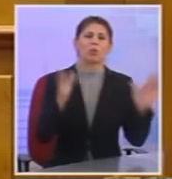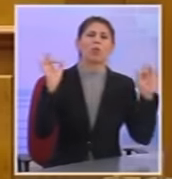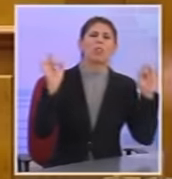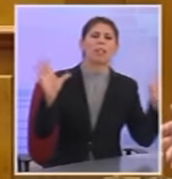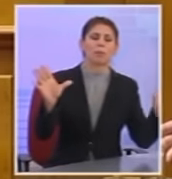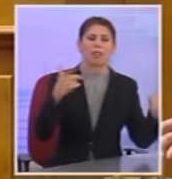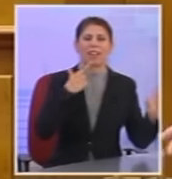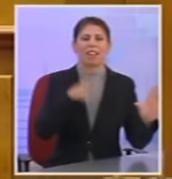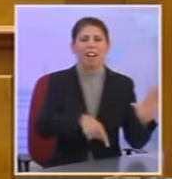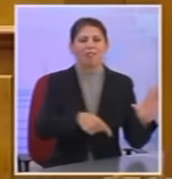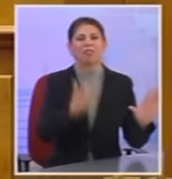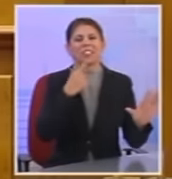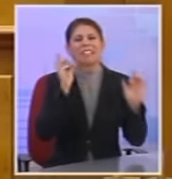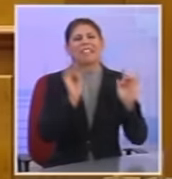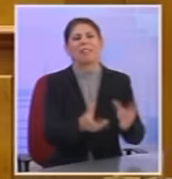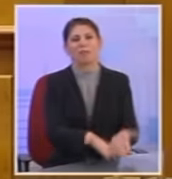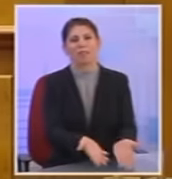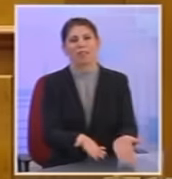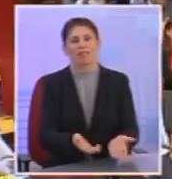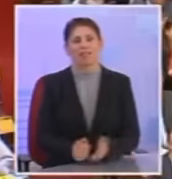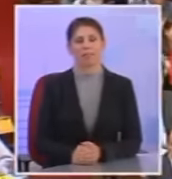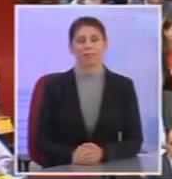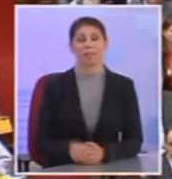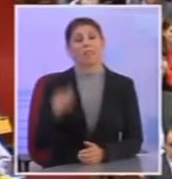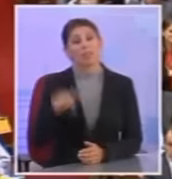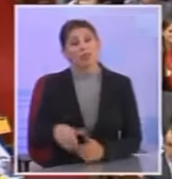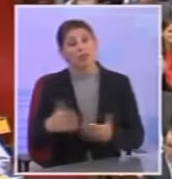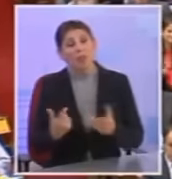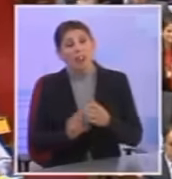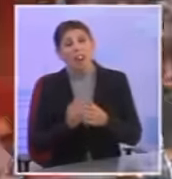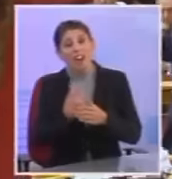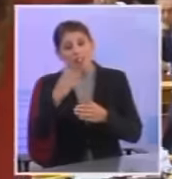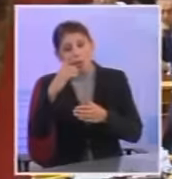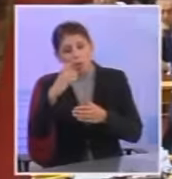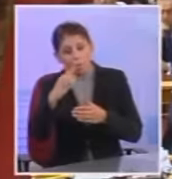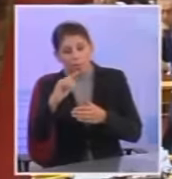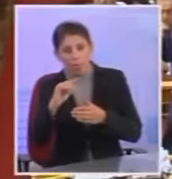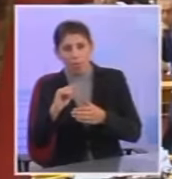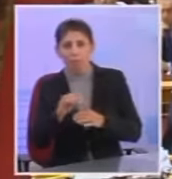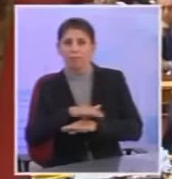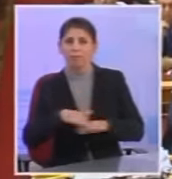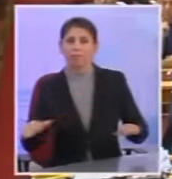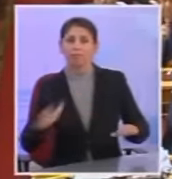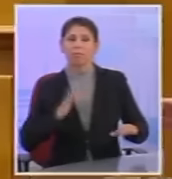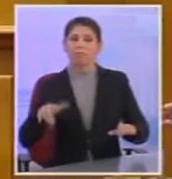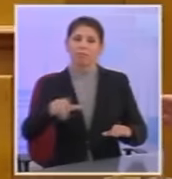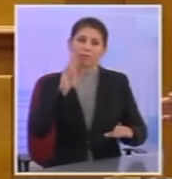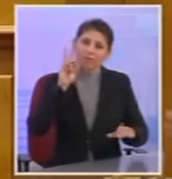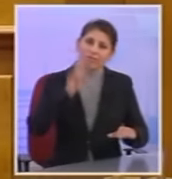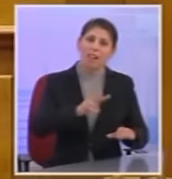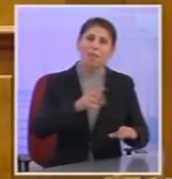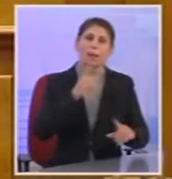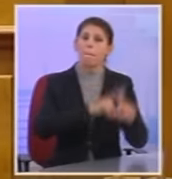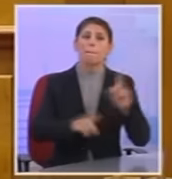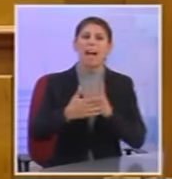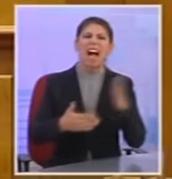Γιατί περί τίποτα πρόκειται. Τώρα όμως το λαδάκι τελειώνει και οι πολίτες βλέπουν ποια είναι αυτή